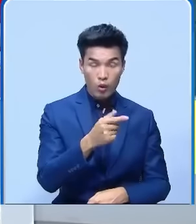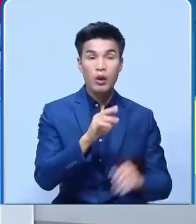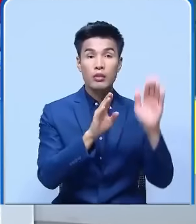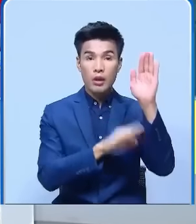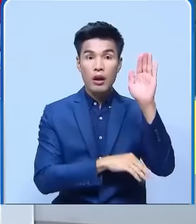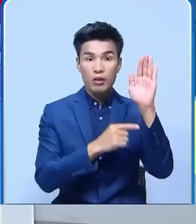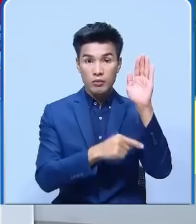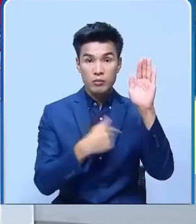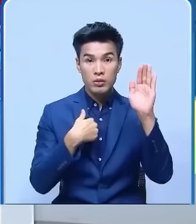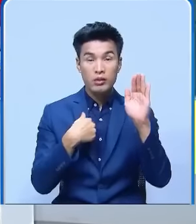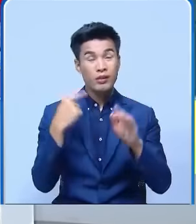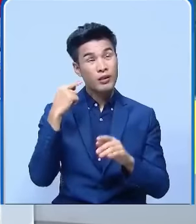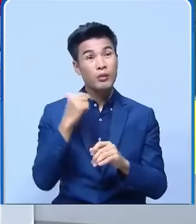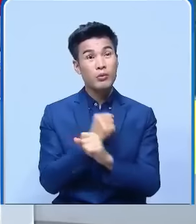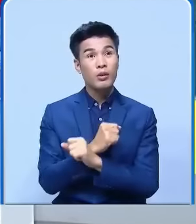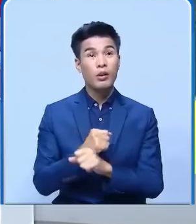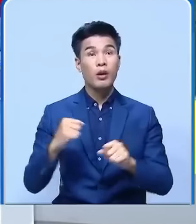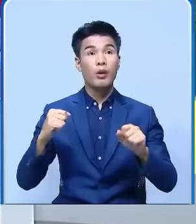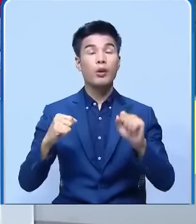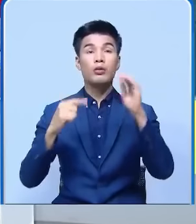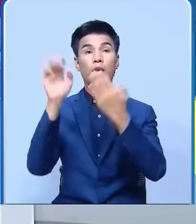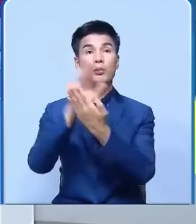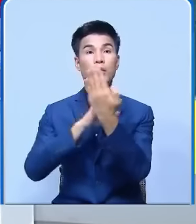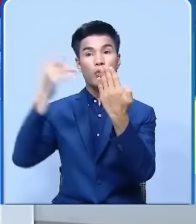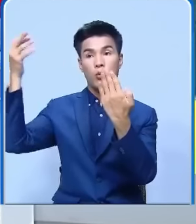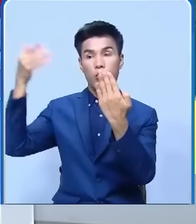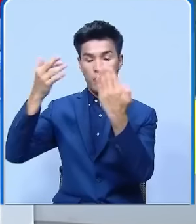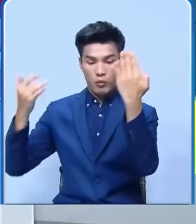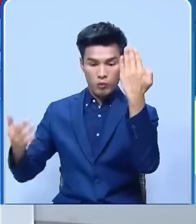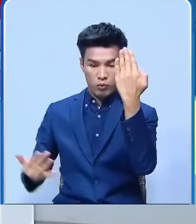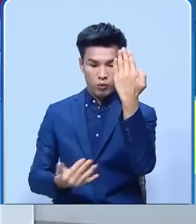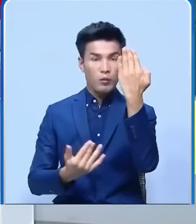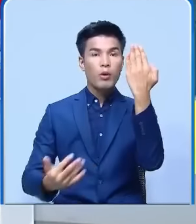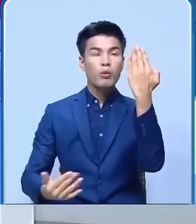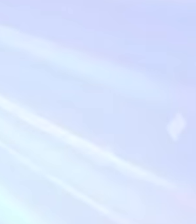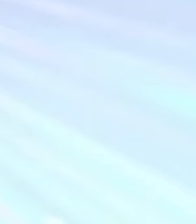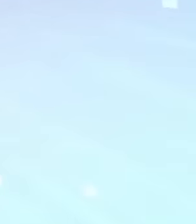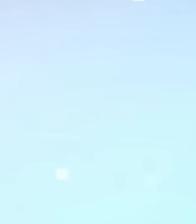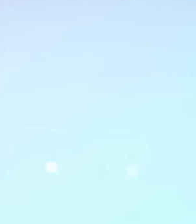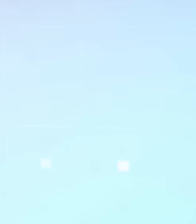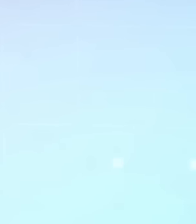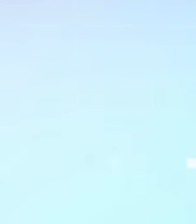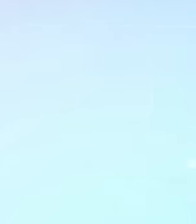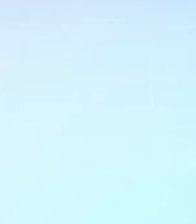ฝนเป็นศัตรูนี่คือตอนนี้ล้อมประเทศไทยเลยนะคะเราเฝ้าระวังกันเลยนะคะตอนนี้